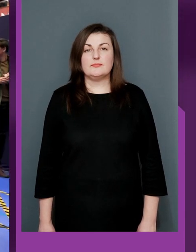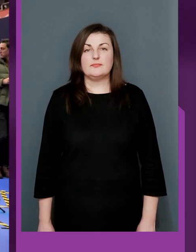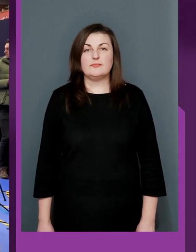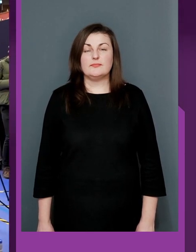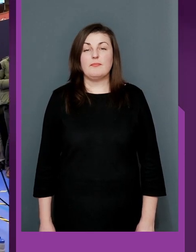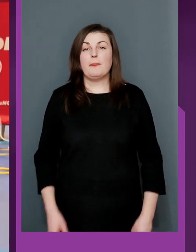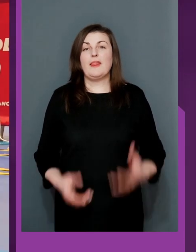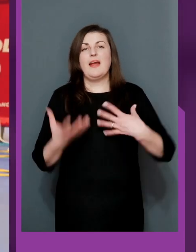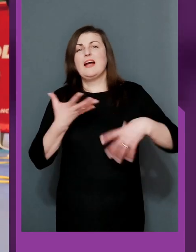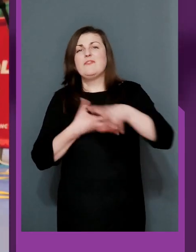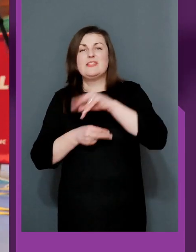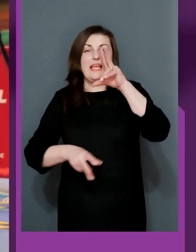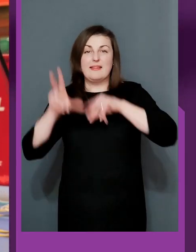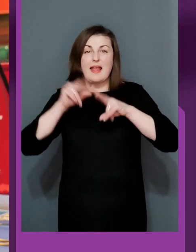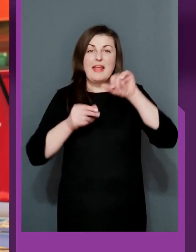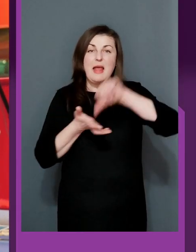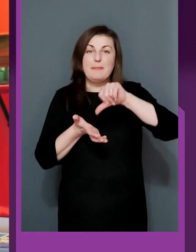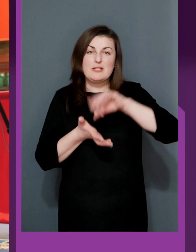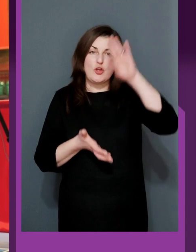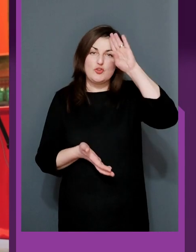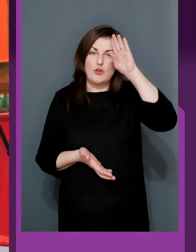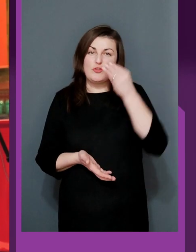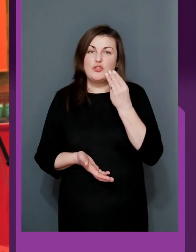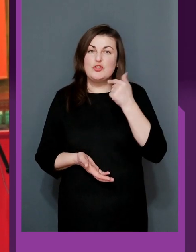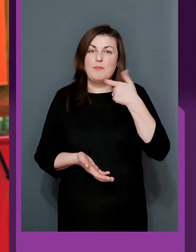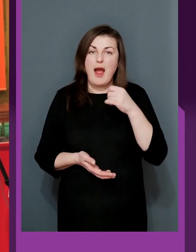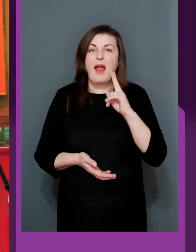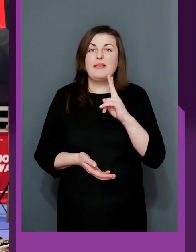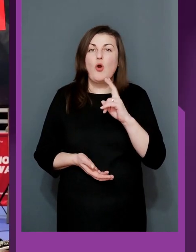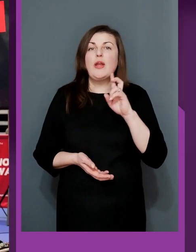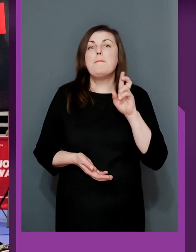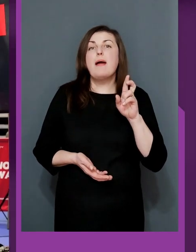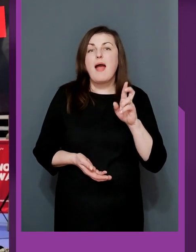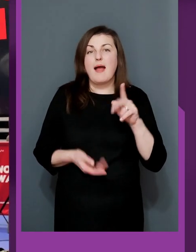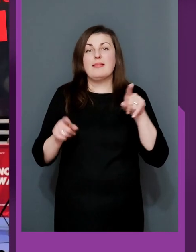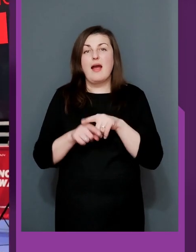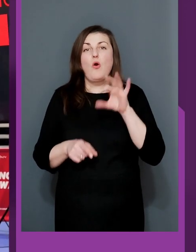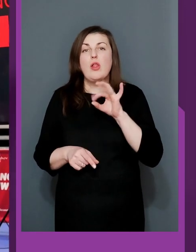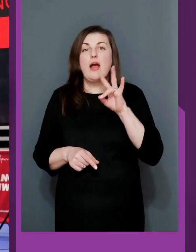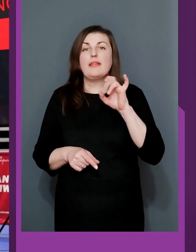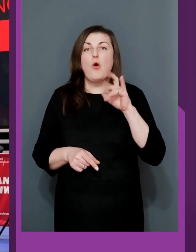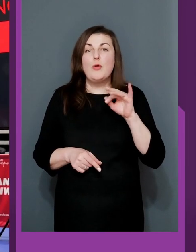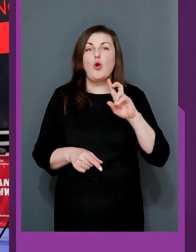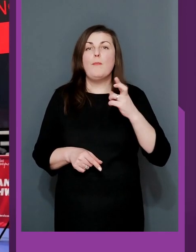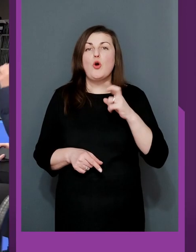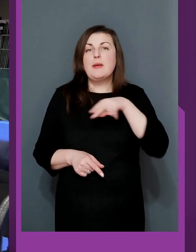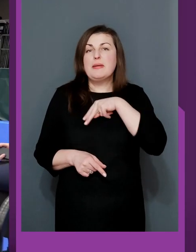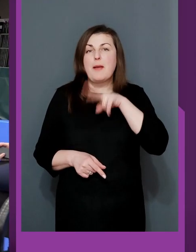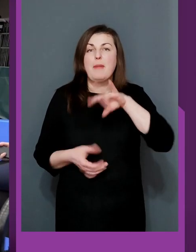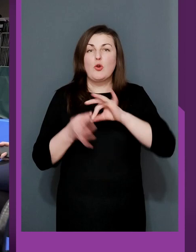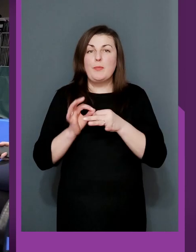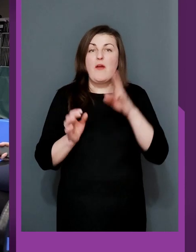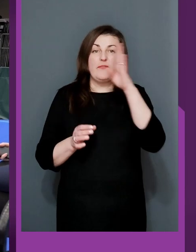давай всі надії на представників чоловічої шпаги категорії б так Олег Науменко бронзовий призер